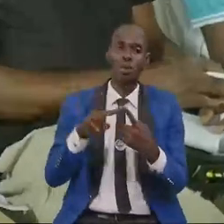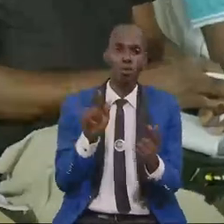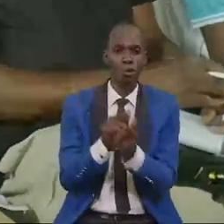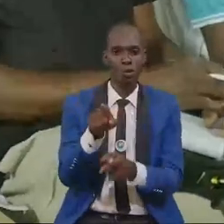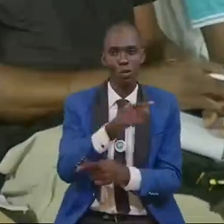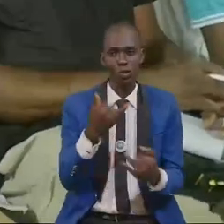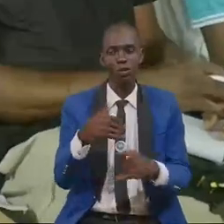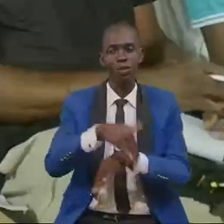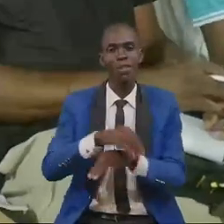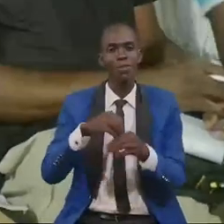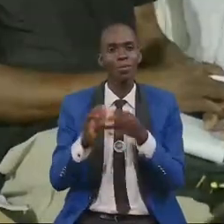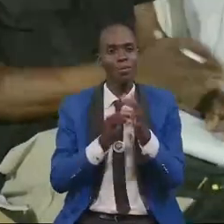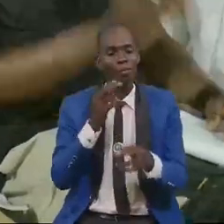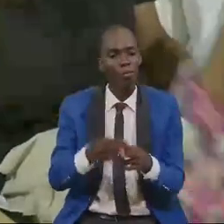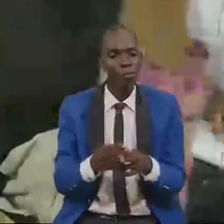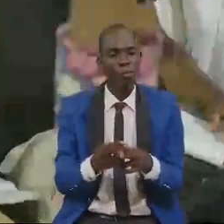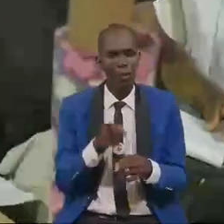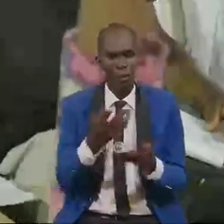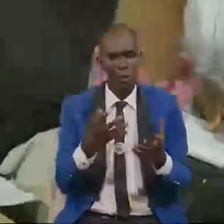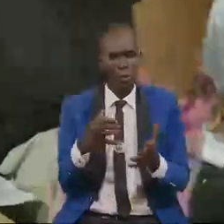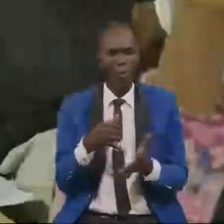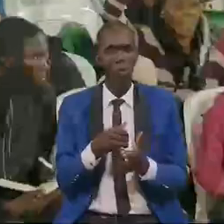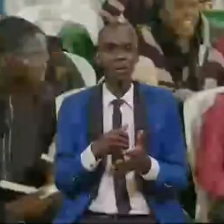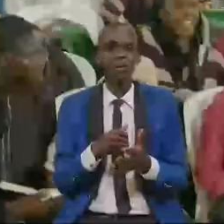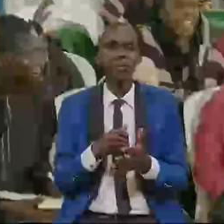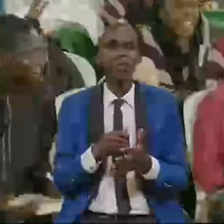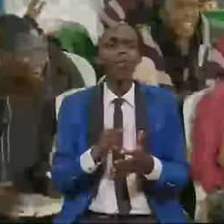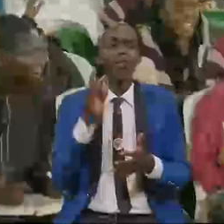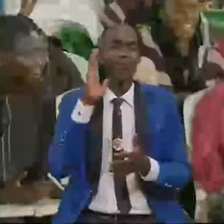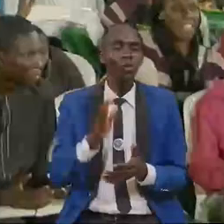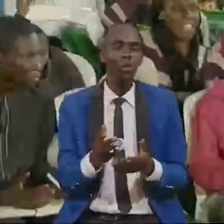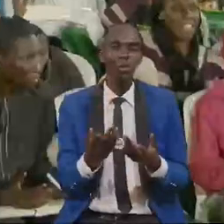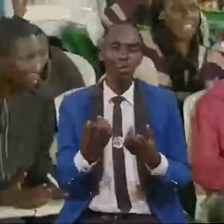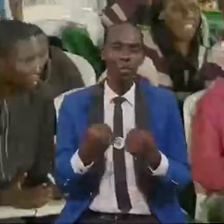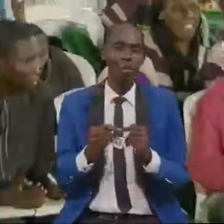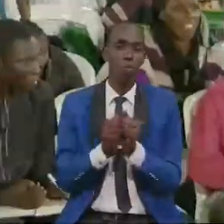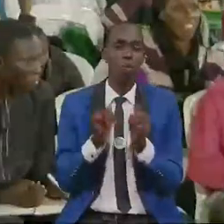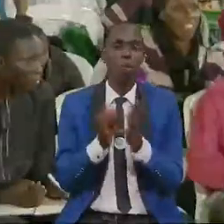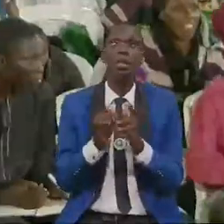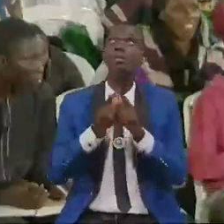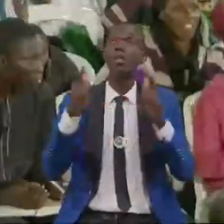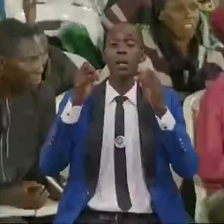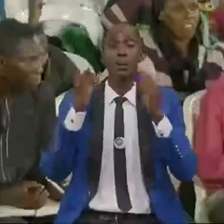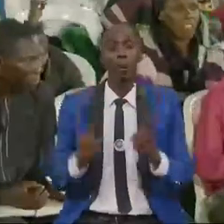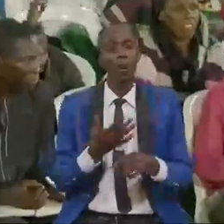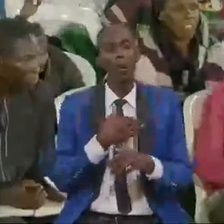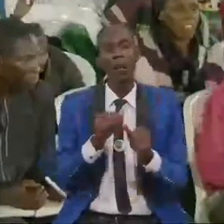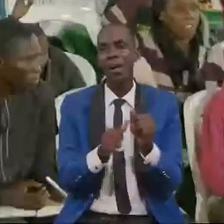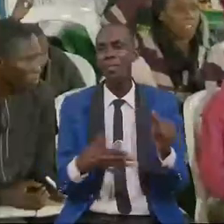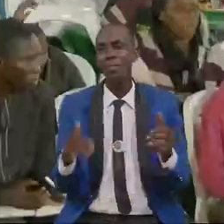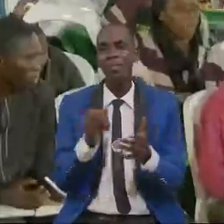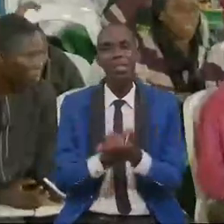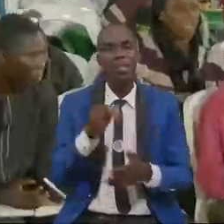où es-tu là-bas il viendra avec cette grande puissance et tout ce qui a besoin de